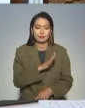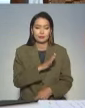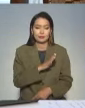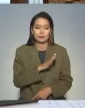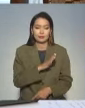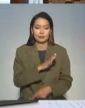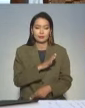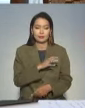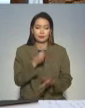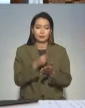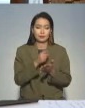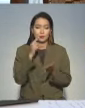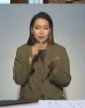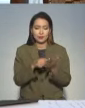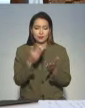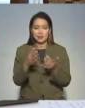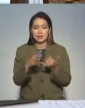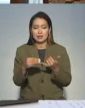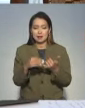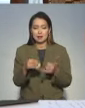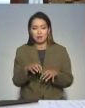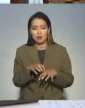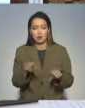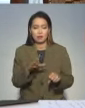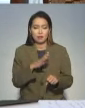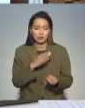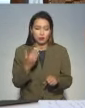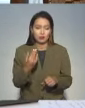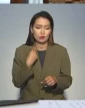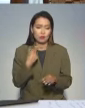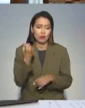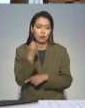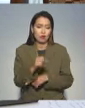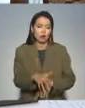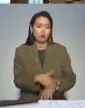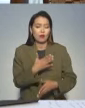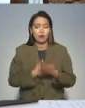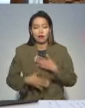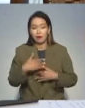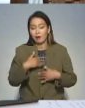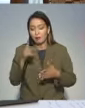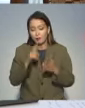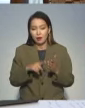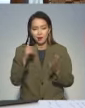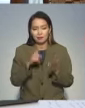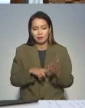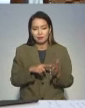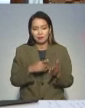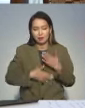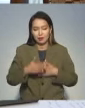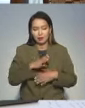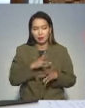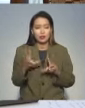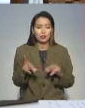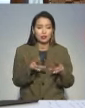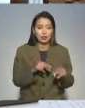Дошли мы до Австрии и уже в Вене узнали, что все, вот она, долгожданная победа. Сразу не поверили в это. Потом уже были слезы счастья.